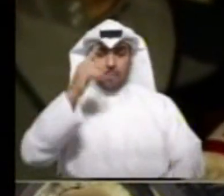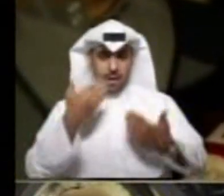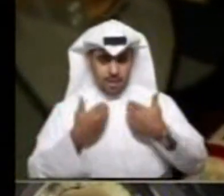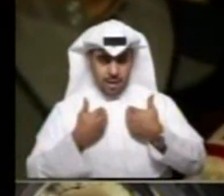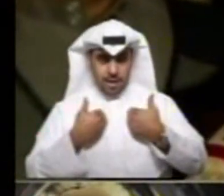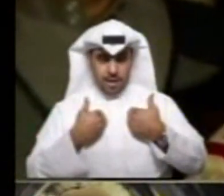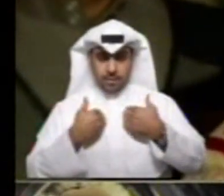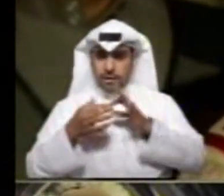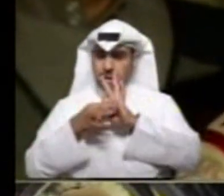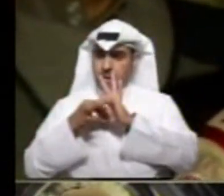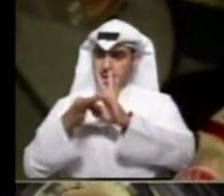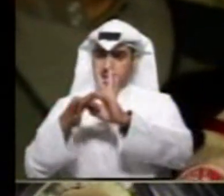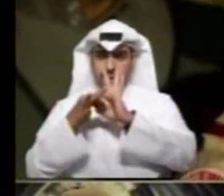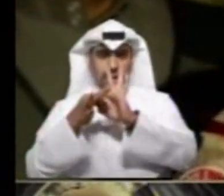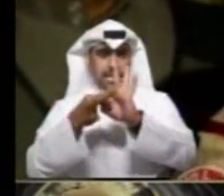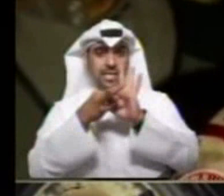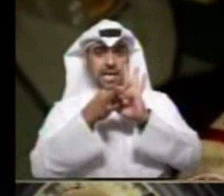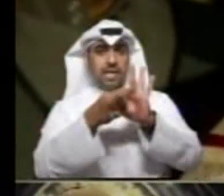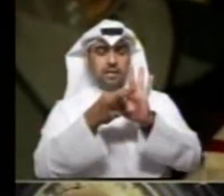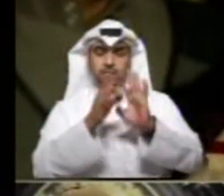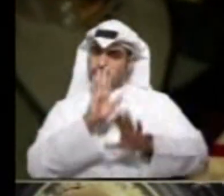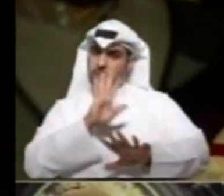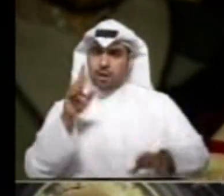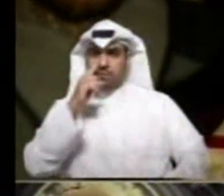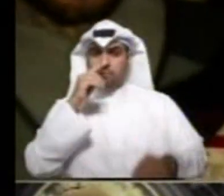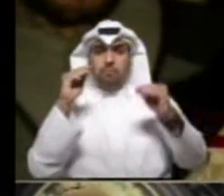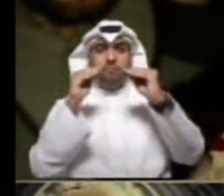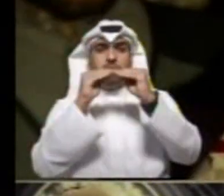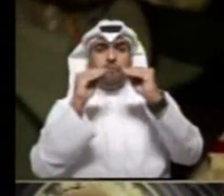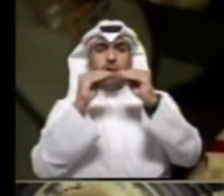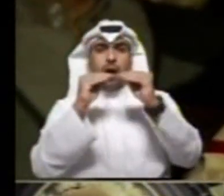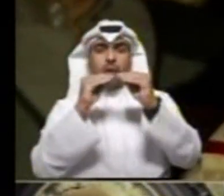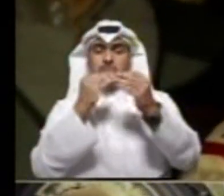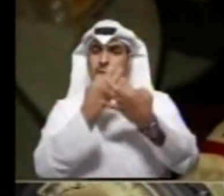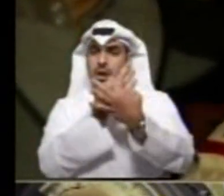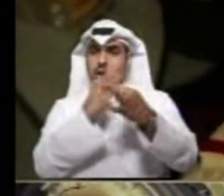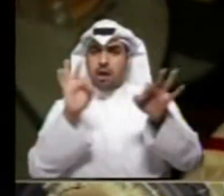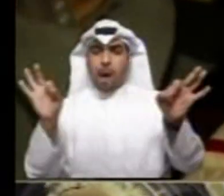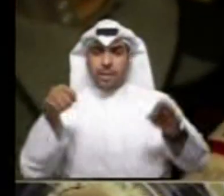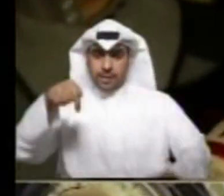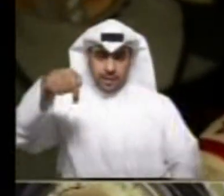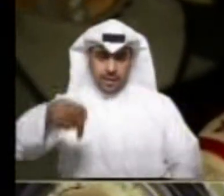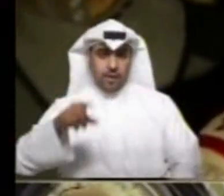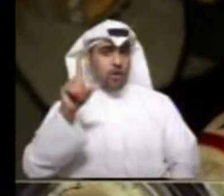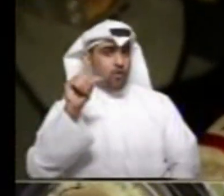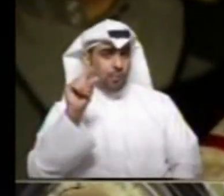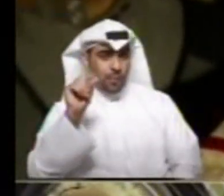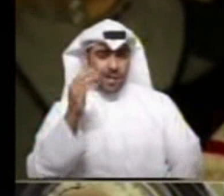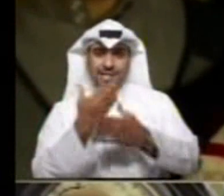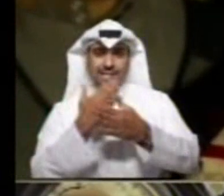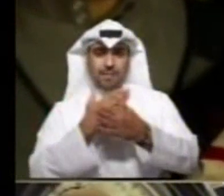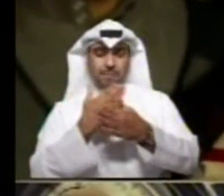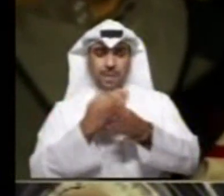للمنطقة، للمنطقة الخلفية، والتنسيق دور فعال في العمليات